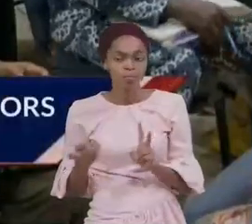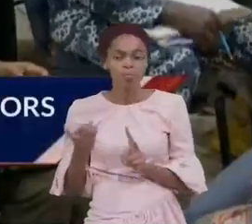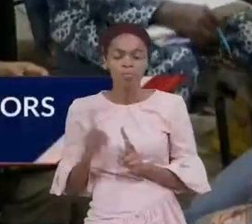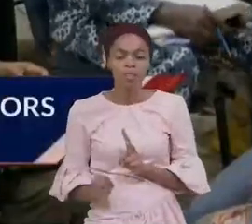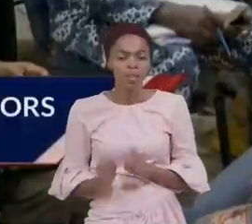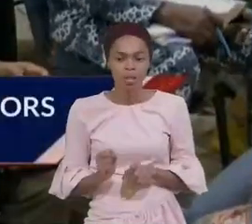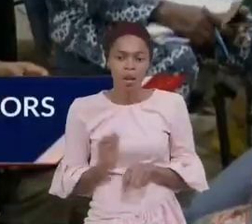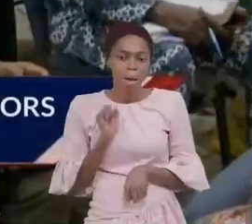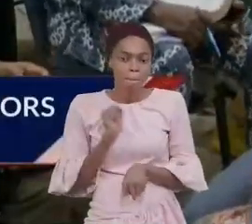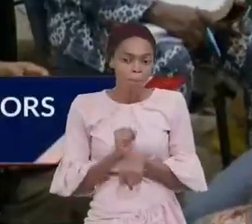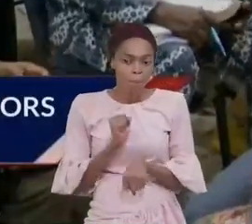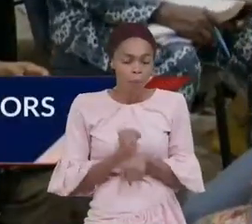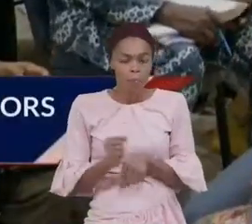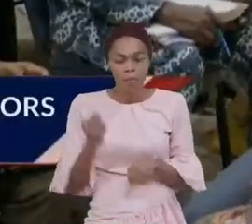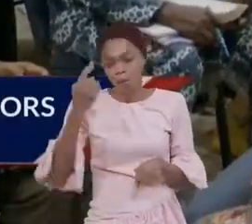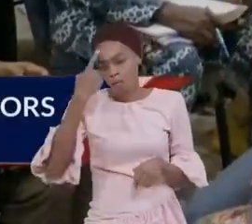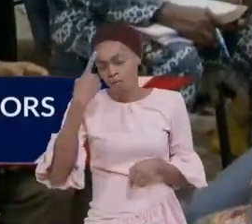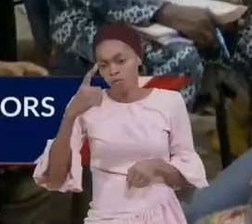la commission